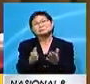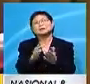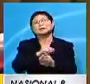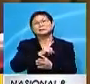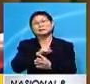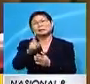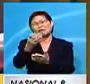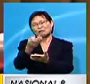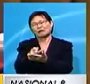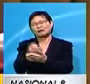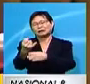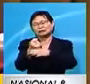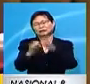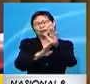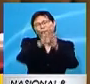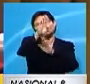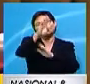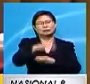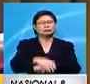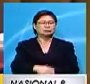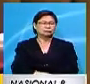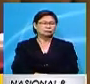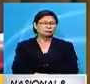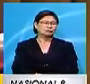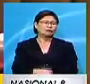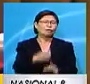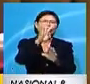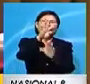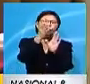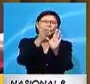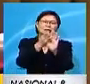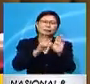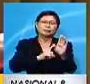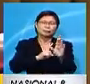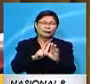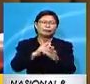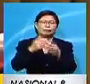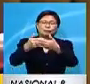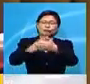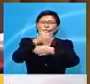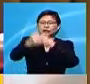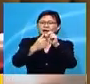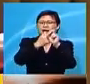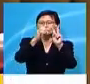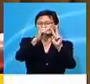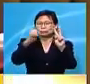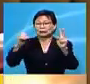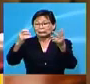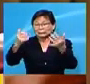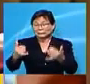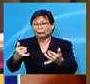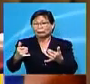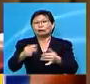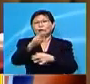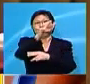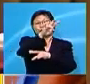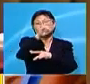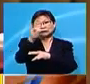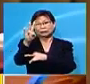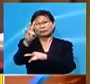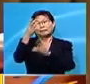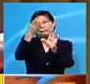growth. From less than 4 Islamic bank and takaful players before year 2000, there are now 27